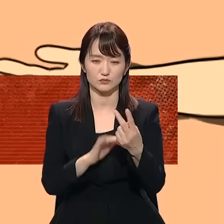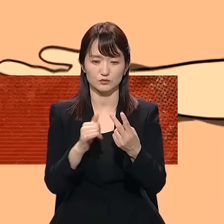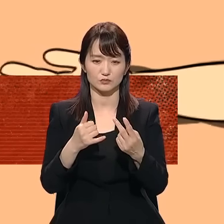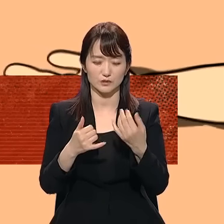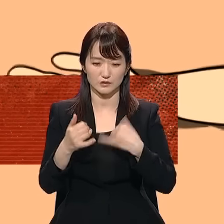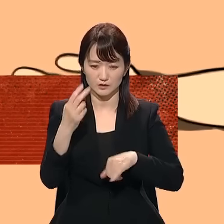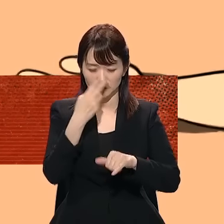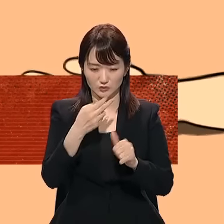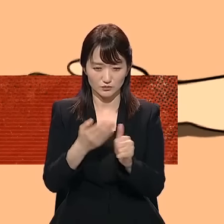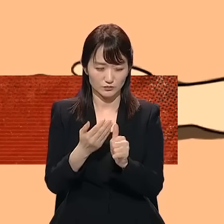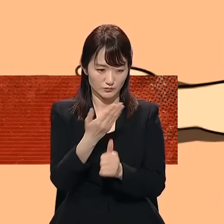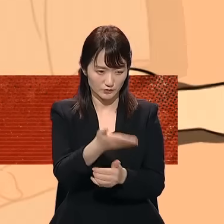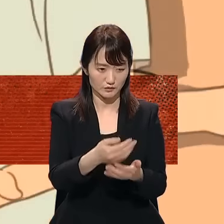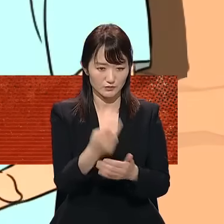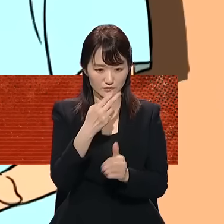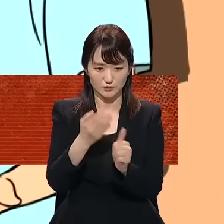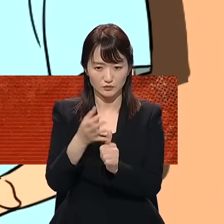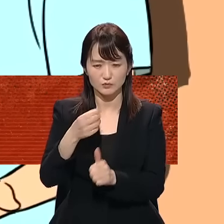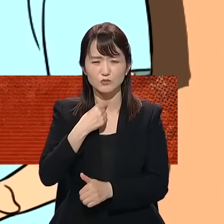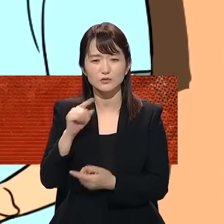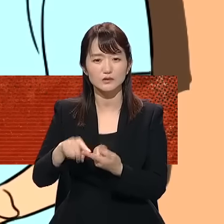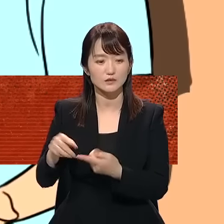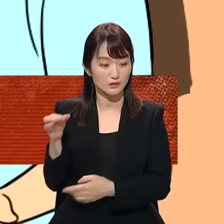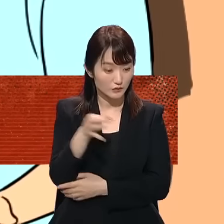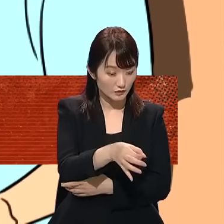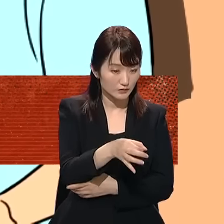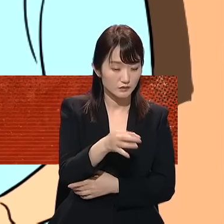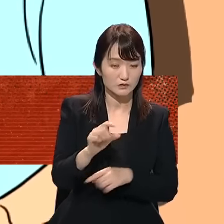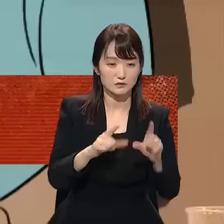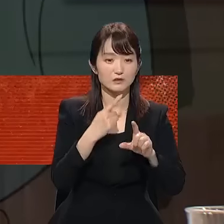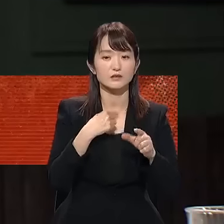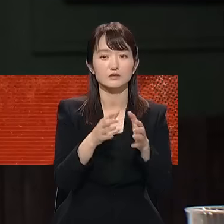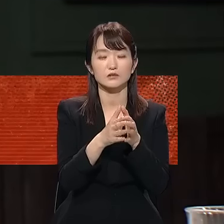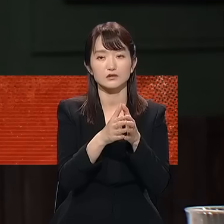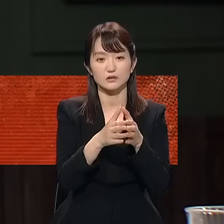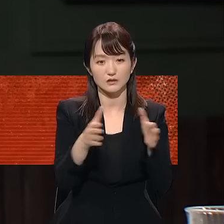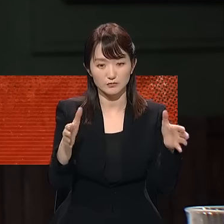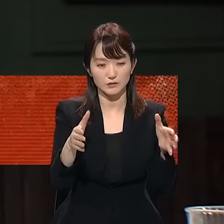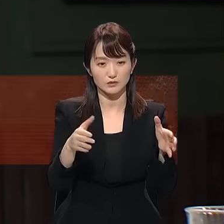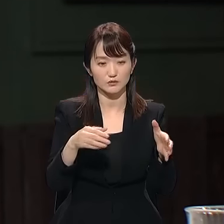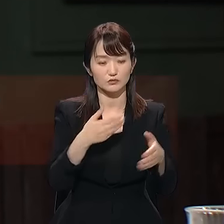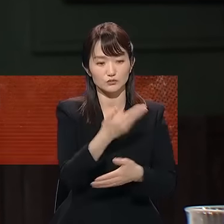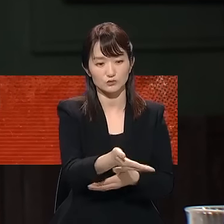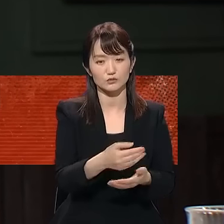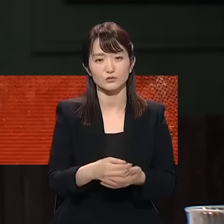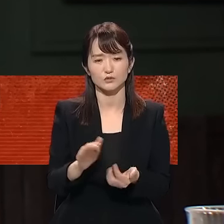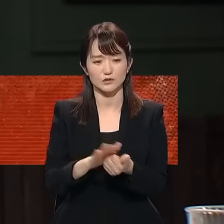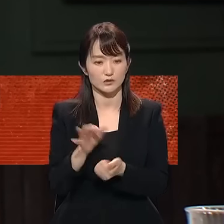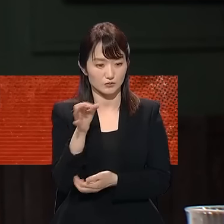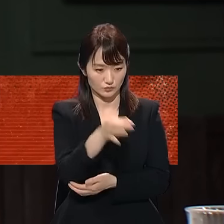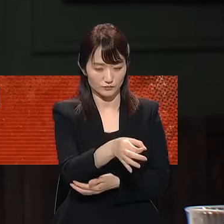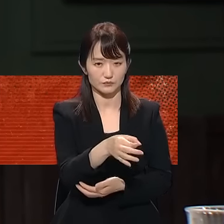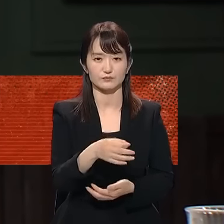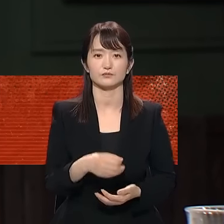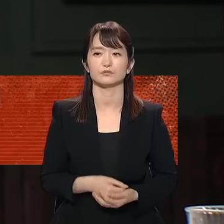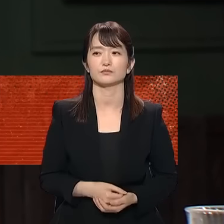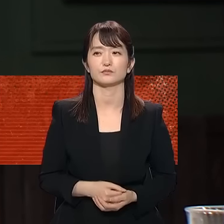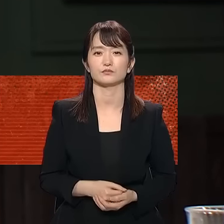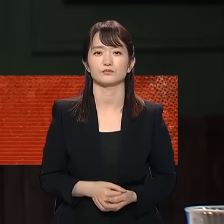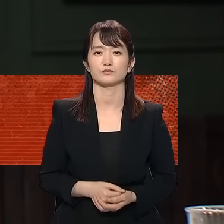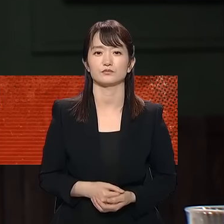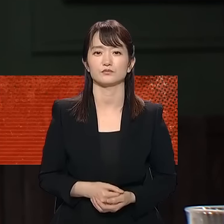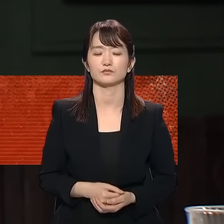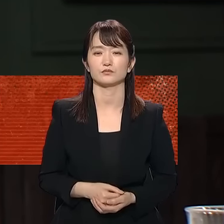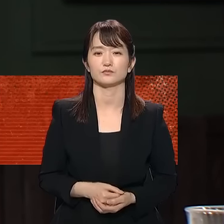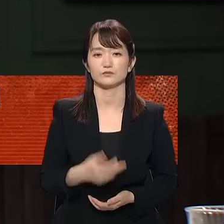줬고요 양육비도 원하는 대로 주고 살던 집도 아내에게 주고 위자료도 주고이 본인이 해 줄 수 있는 건 모두 다 해줬다고 합니다